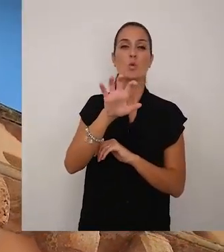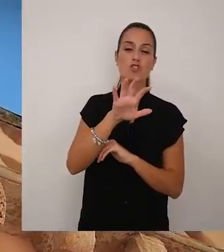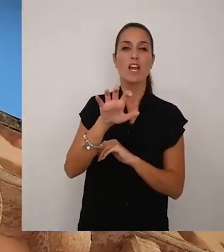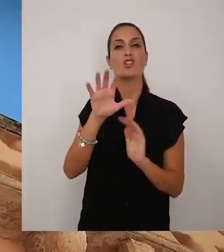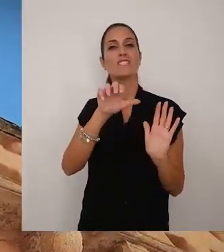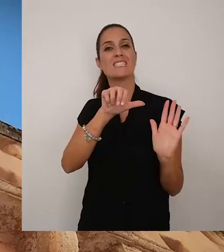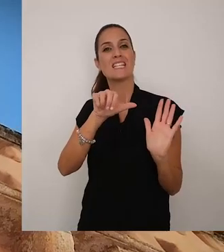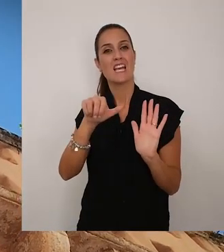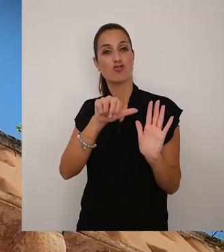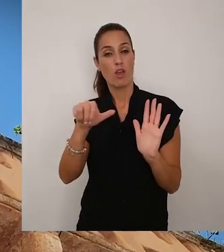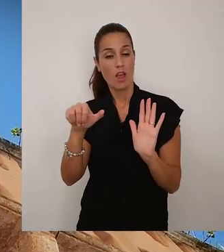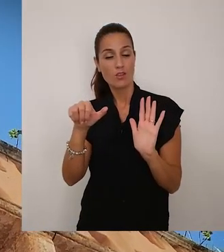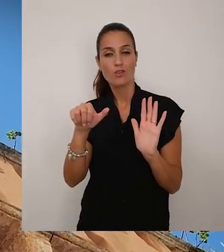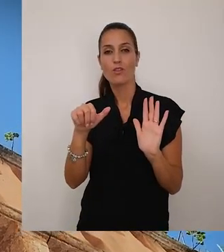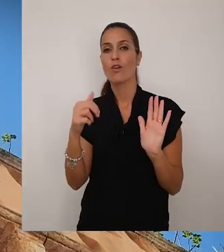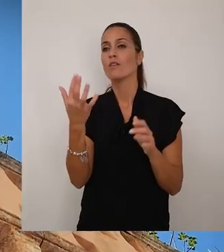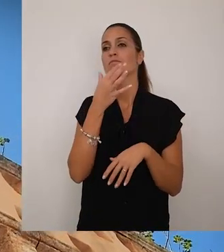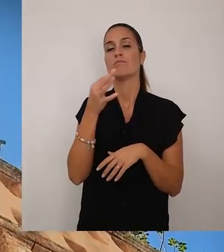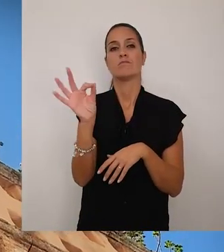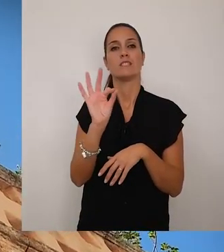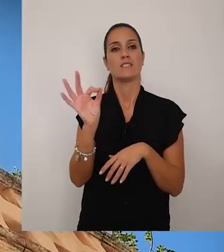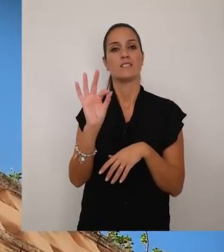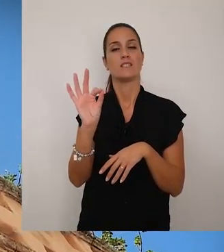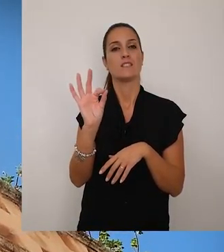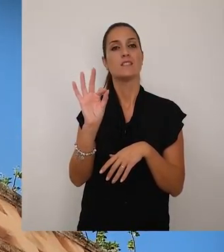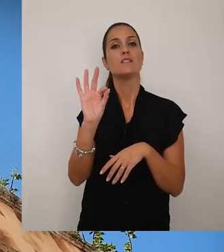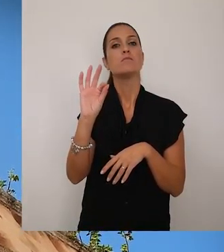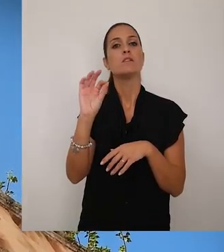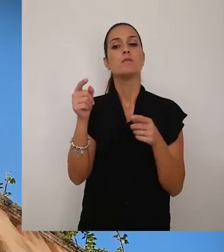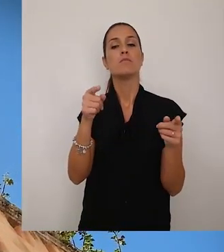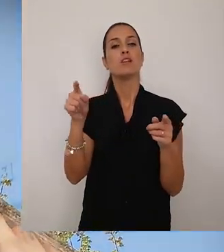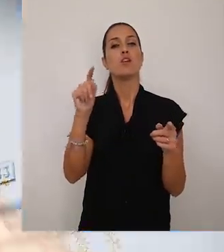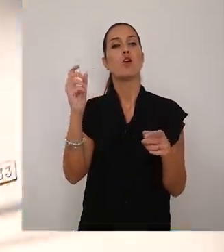e del 600, di incredibile fascino romantico.